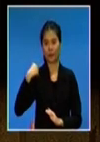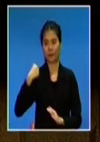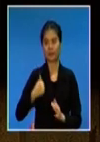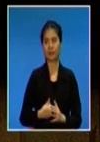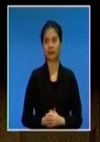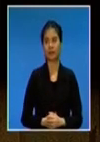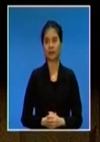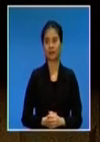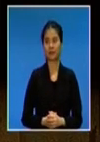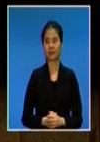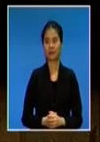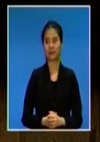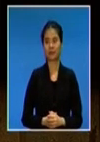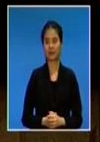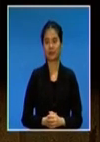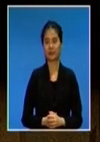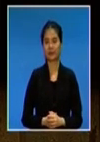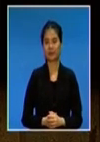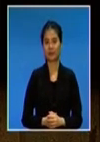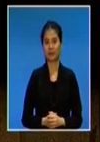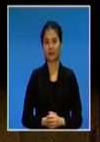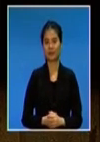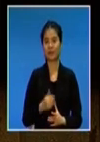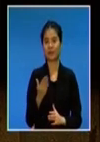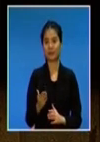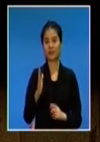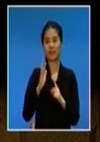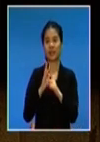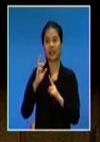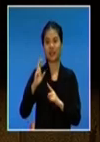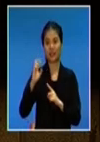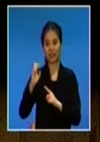ขอบคุณสมาชิกครับพลตำรวจเอกเรืองศักดิ์จริตเอก